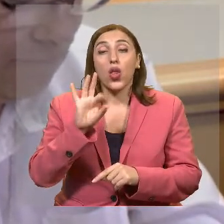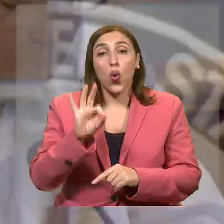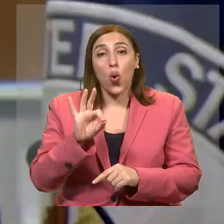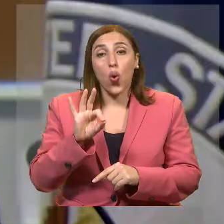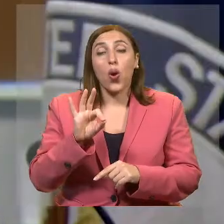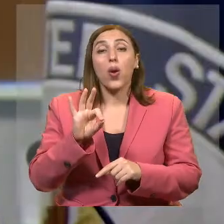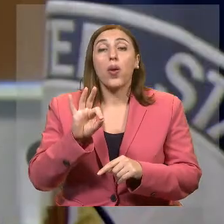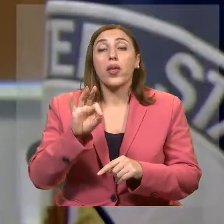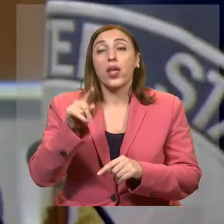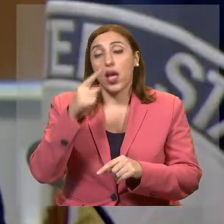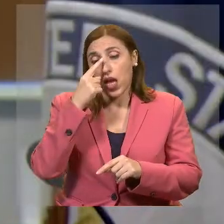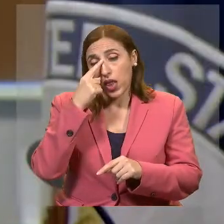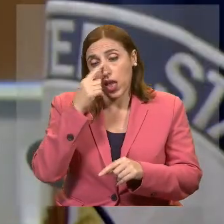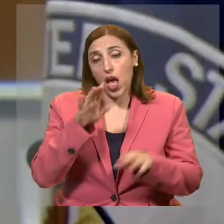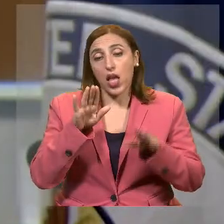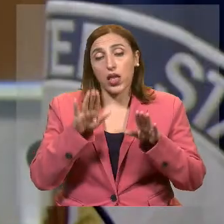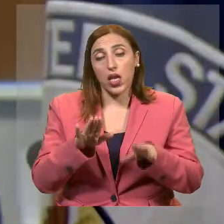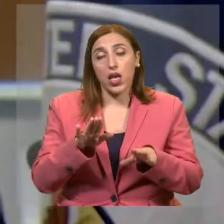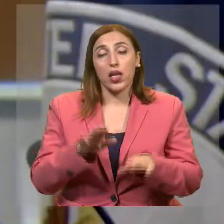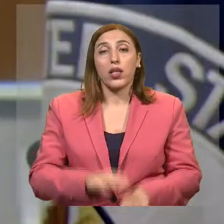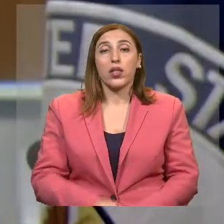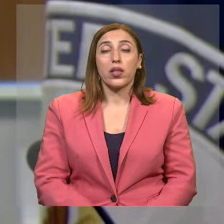հետ Դելիից։